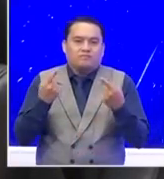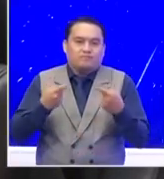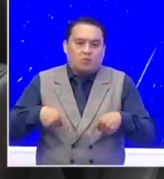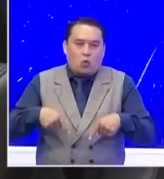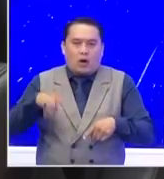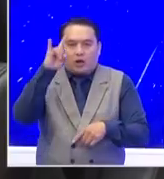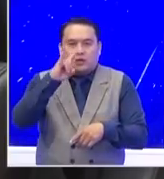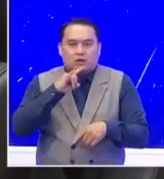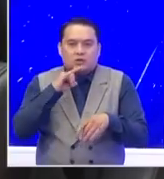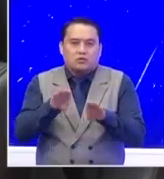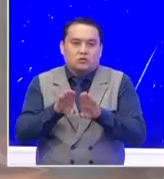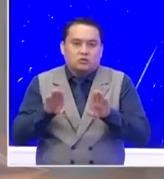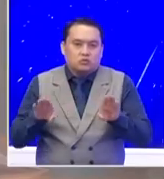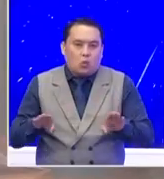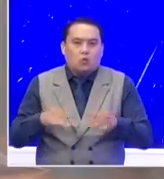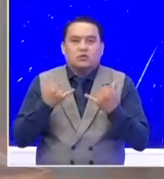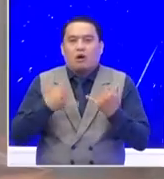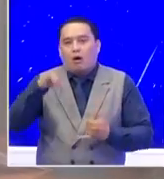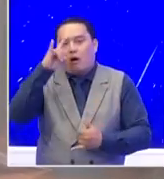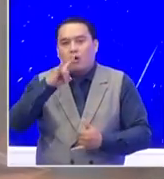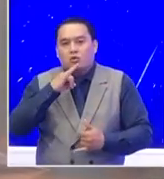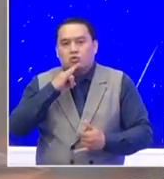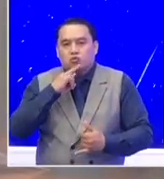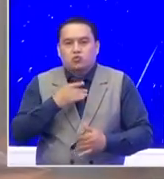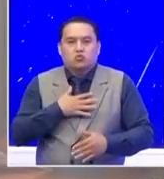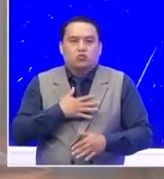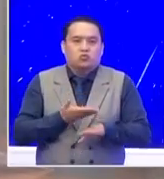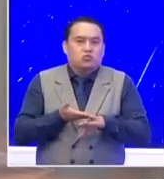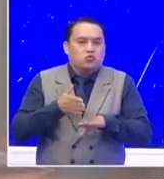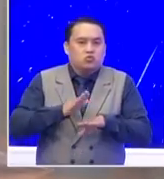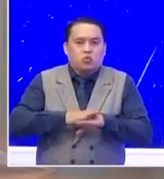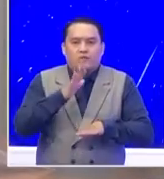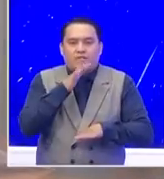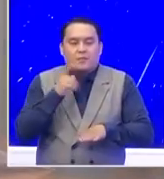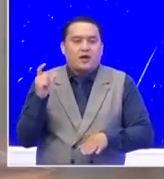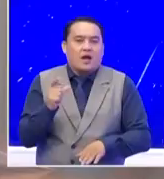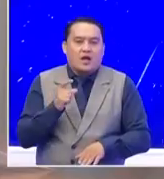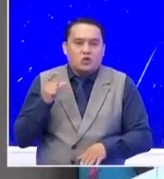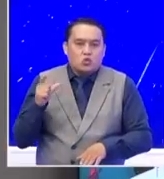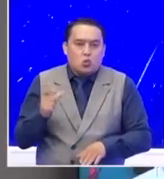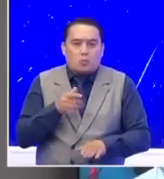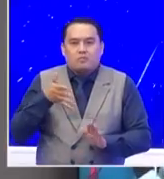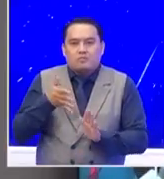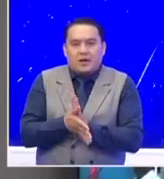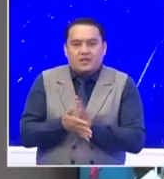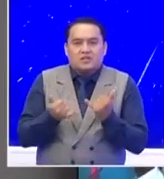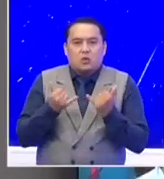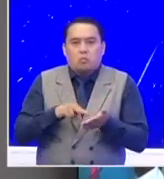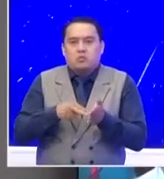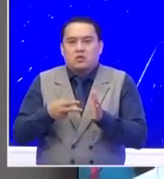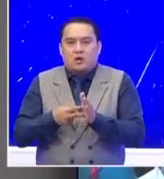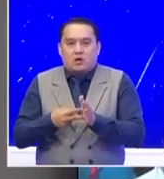стал исключением. Сейчас страна переживает не лучшие времена. Чтобы минимизировать потери, необходимо следовать